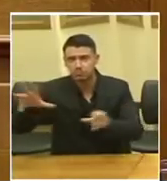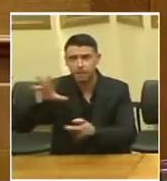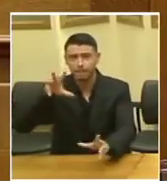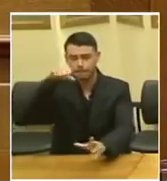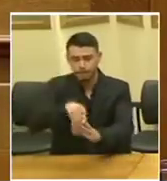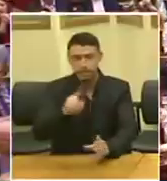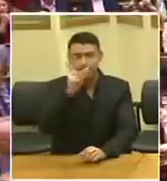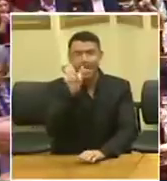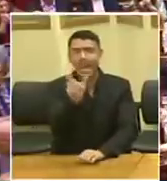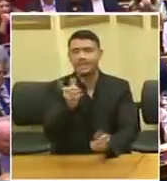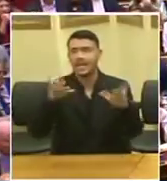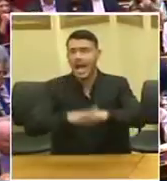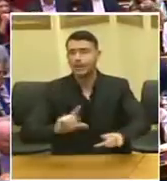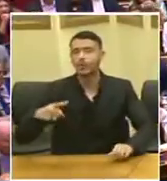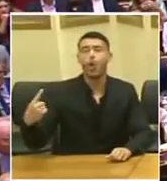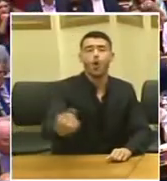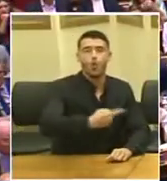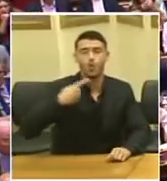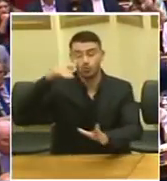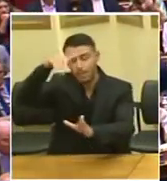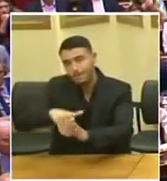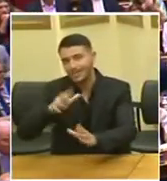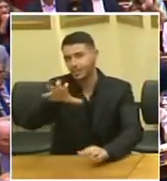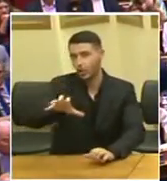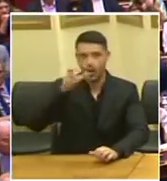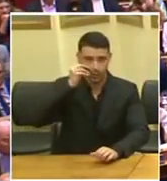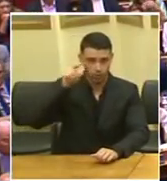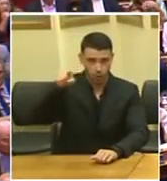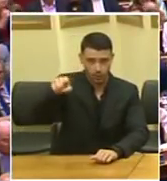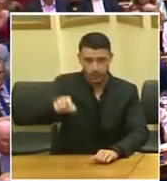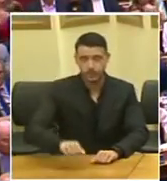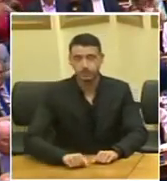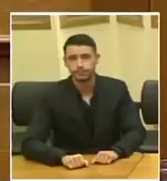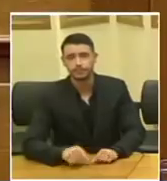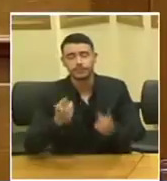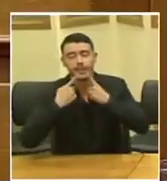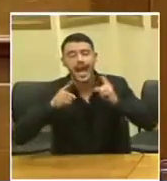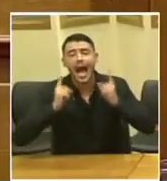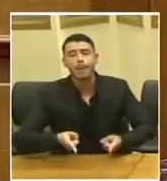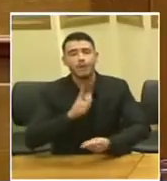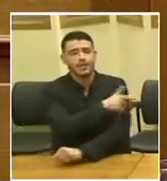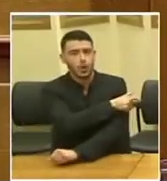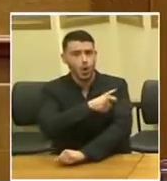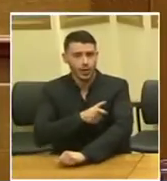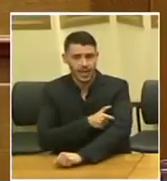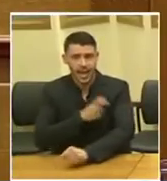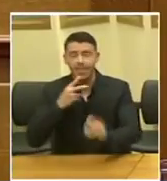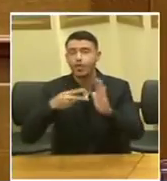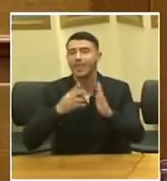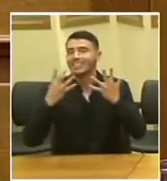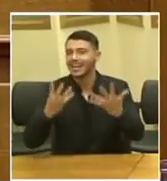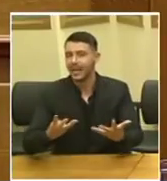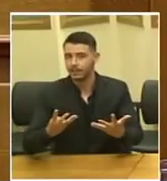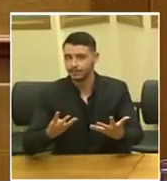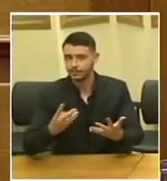αρέσει. Για να δούμε. Η απόφαση του ΟΗΕ στις 13/8 του 2001 που τους